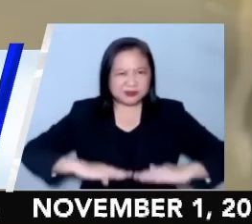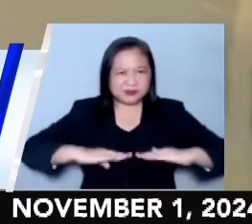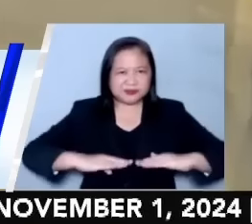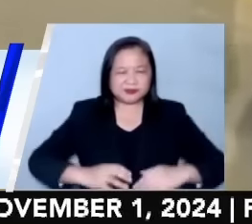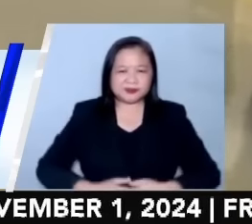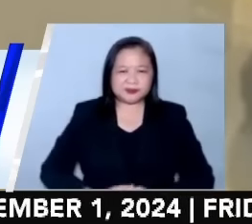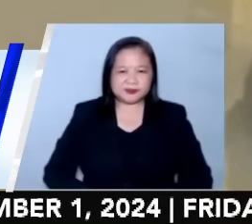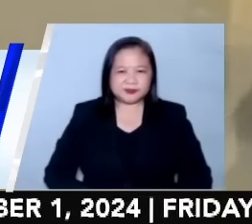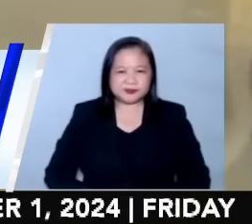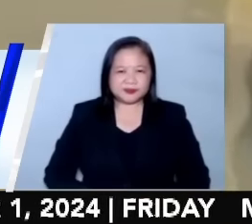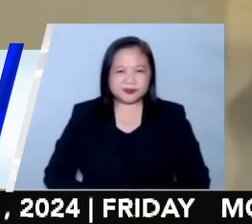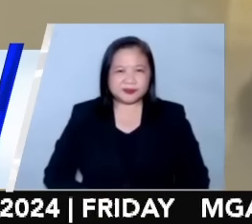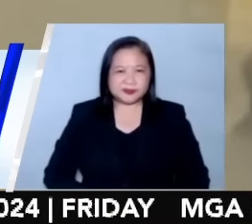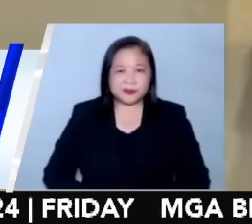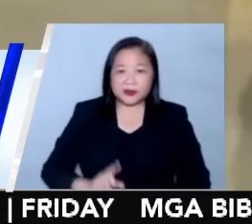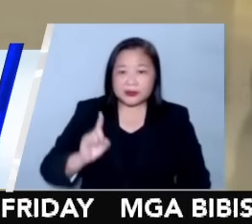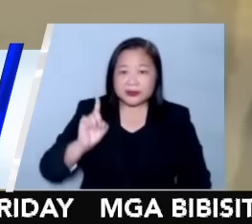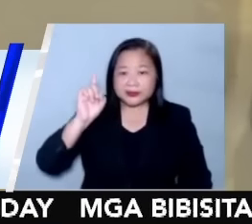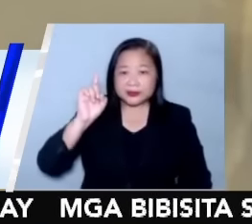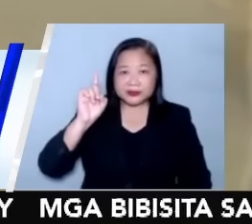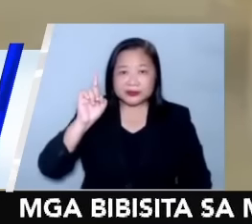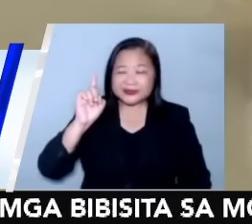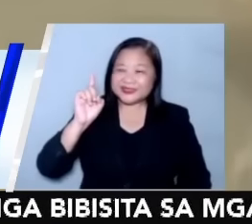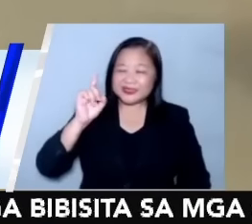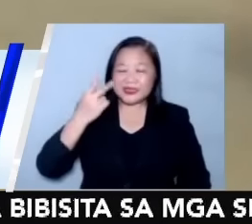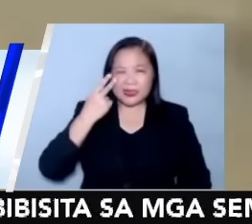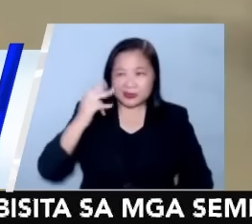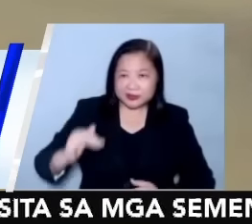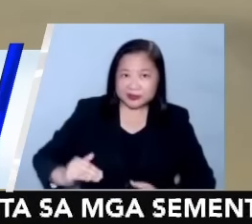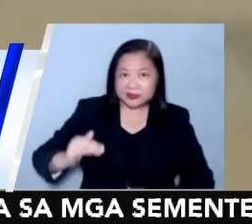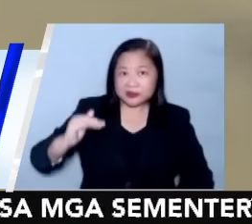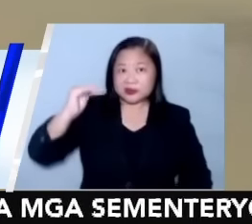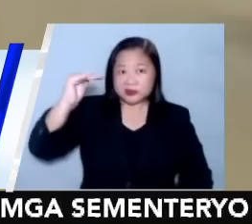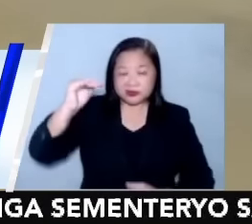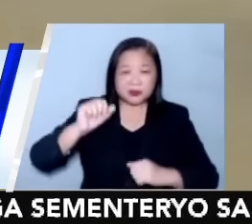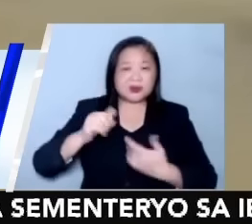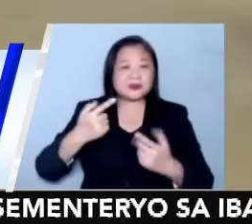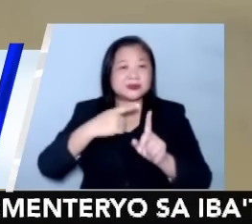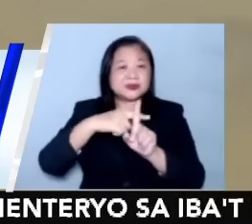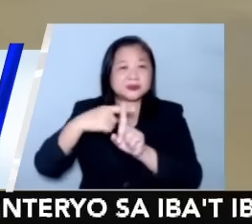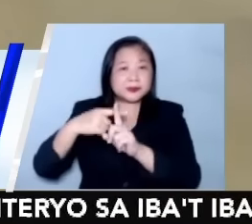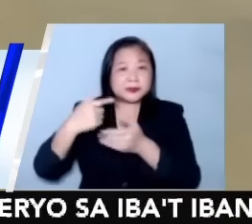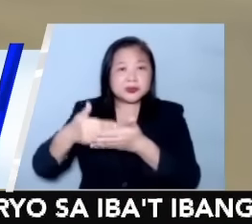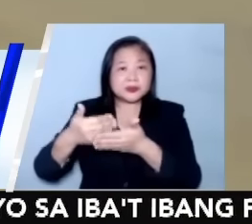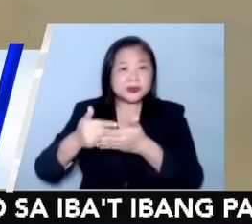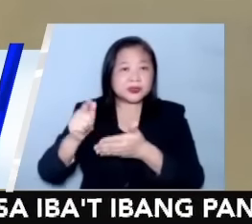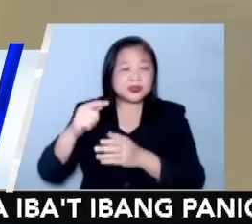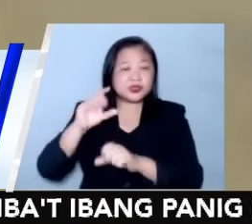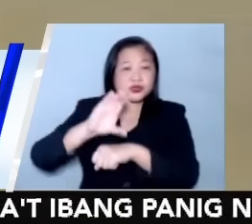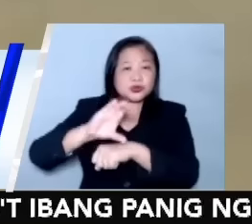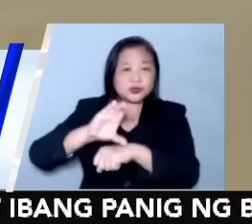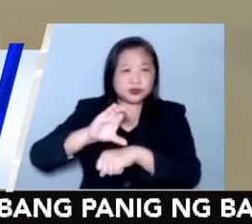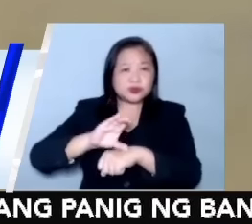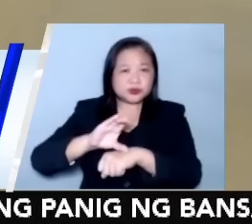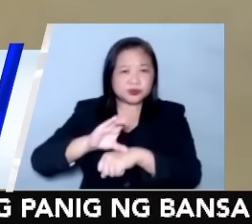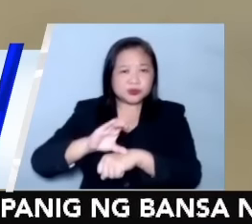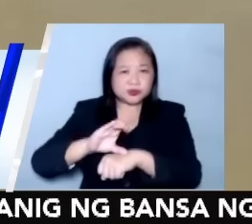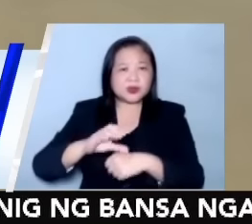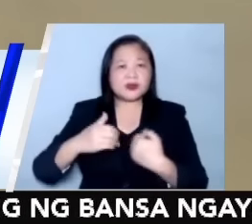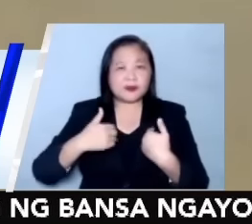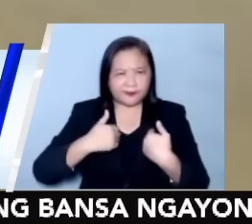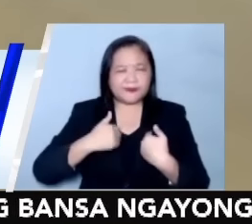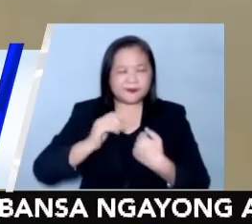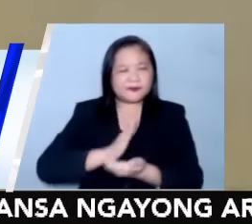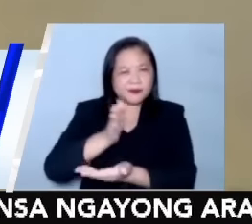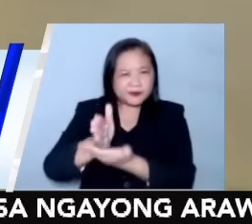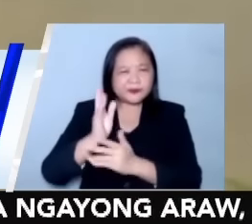po sa banda doon na medyo mataas po yung bahagi ng sementeryo malapit sa kanilang simbahan ay may nakakadalaw po, may